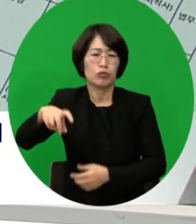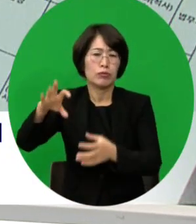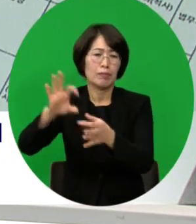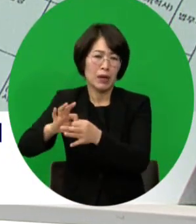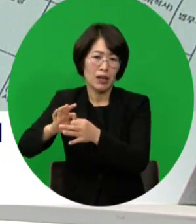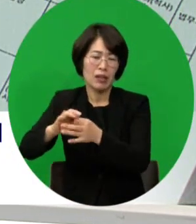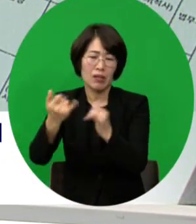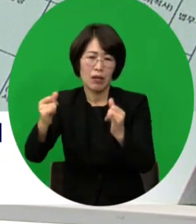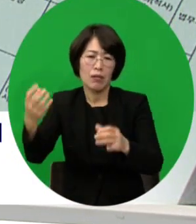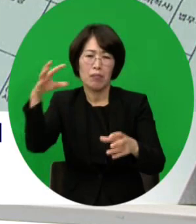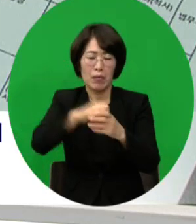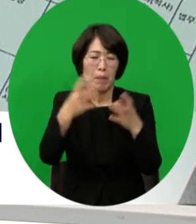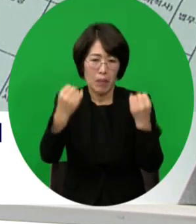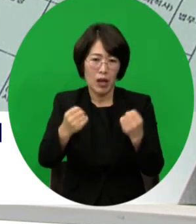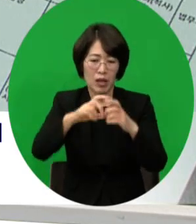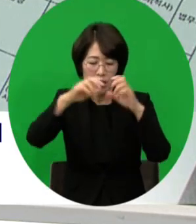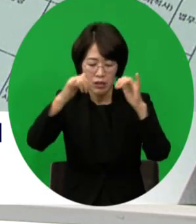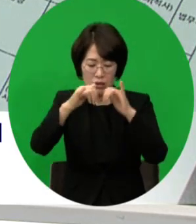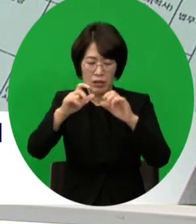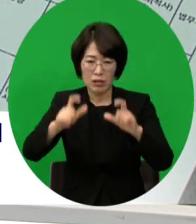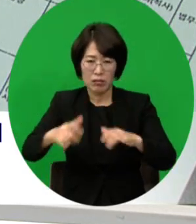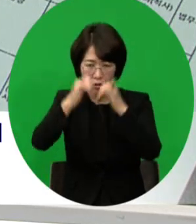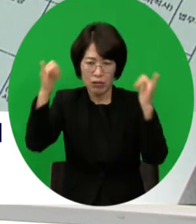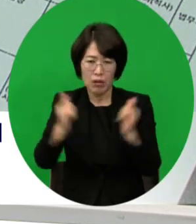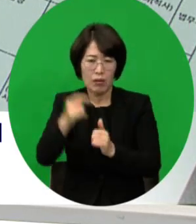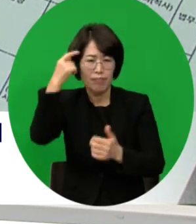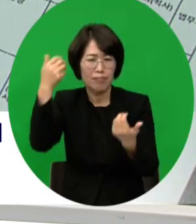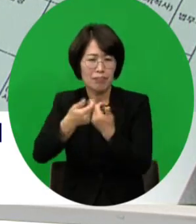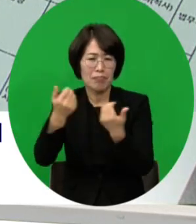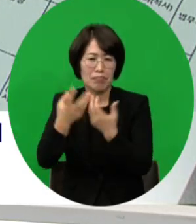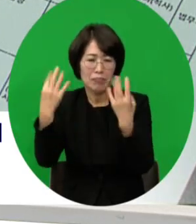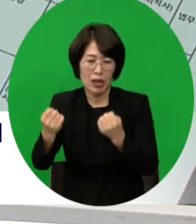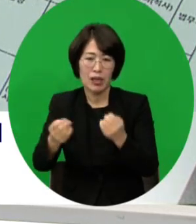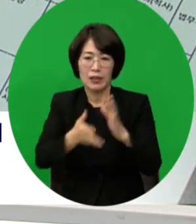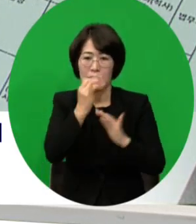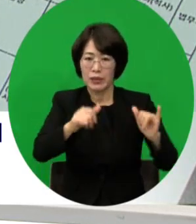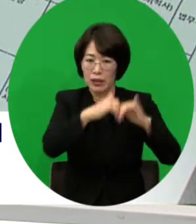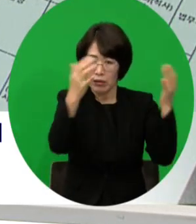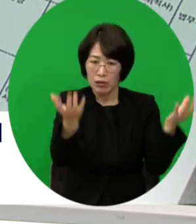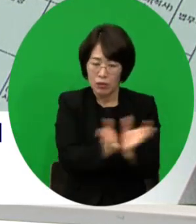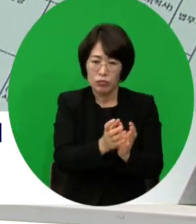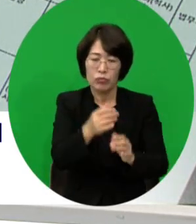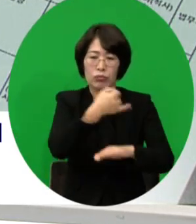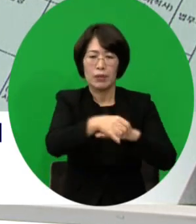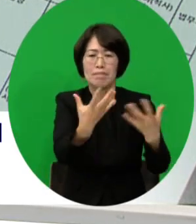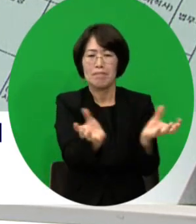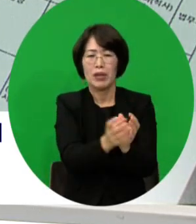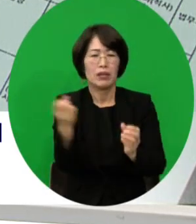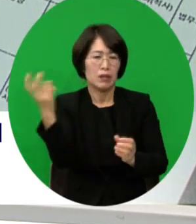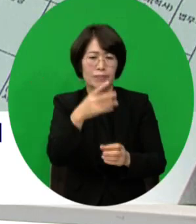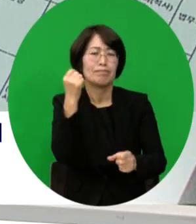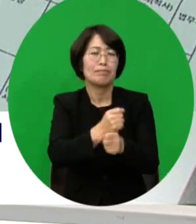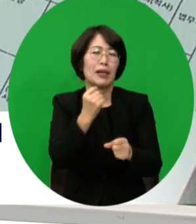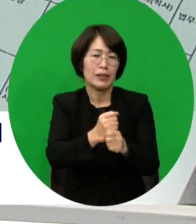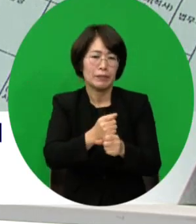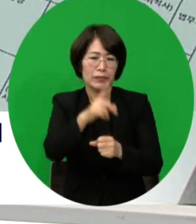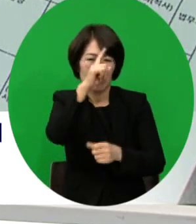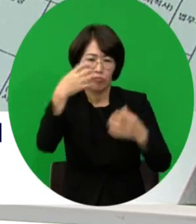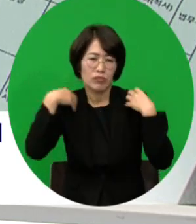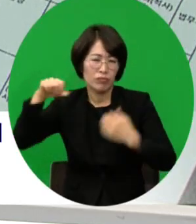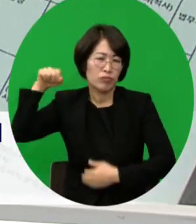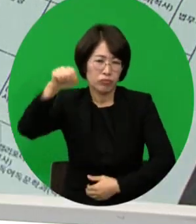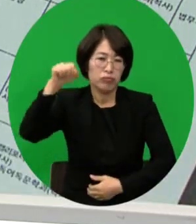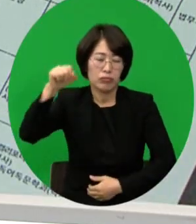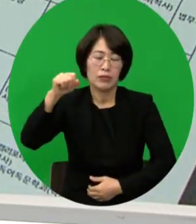거세지고 있습니다 유족들은 물론이고 시민 사회 단체들도 기획단 재구성을 요구하며 대정부 투쟁을 예구했습니다